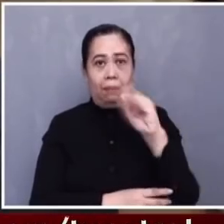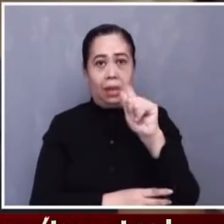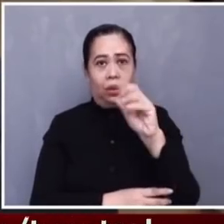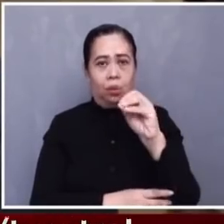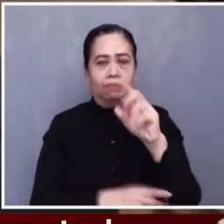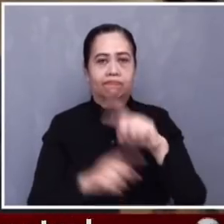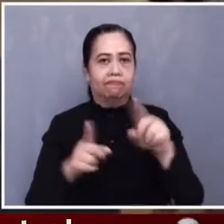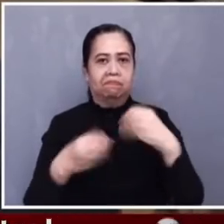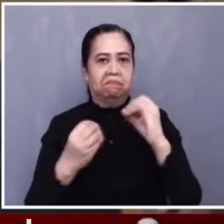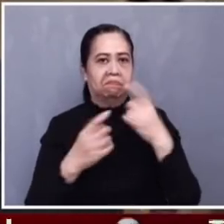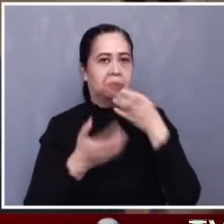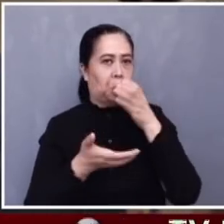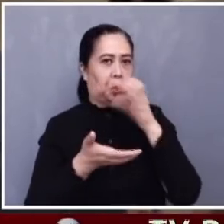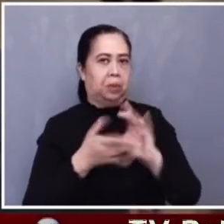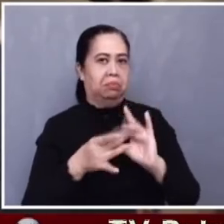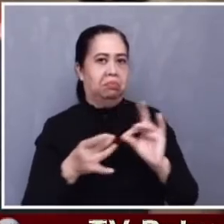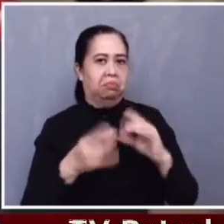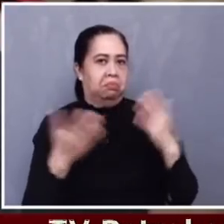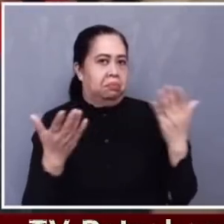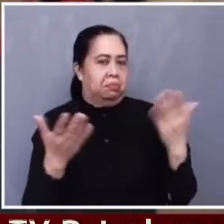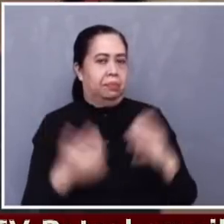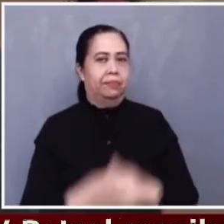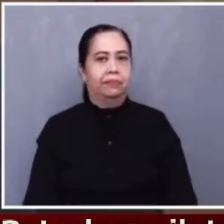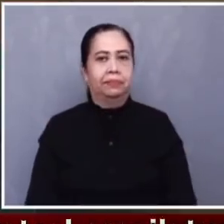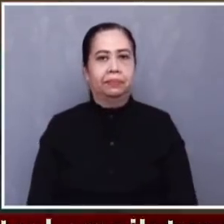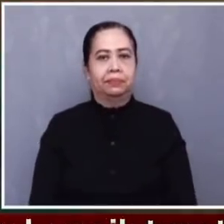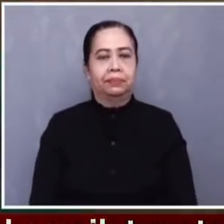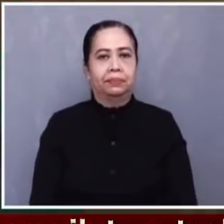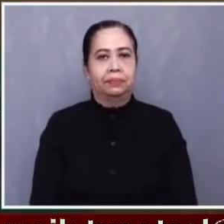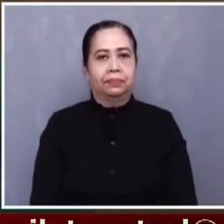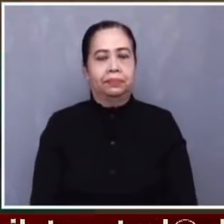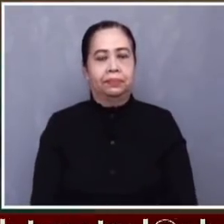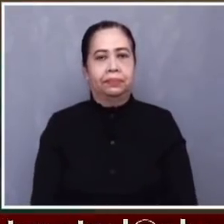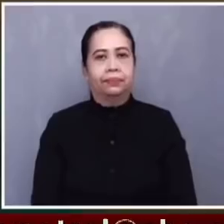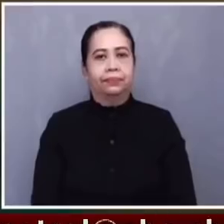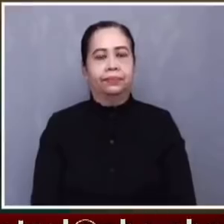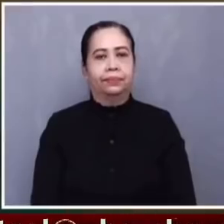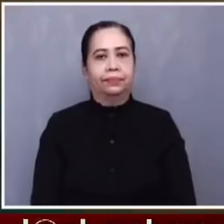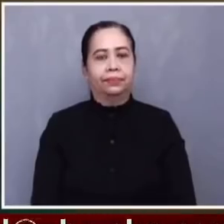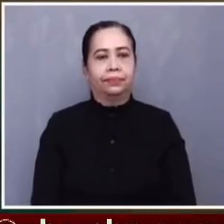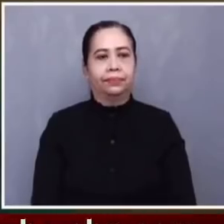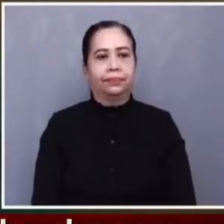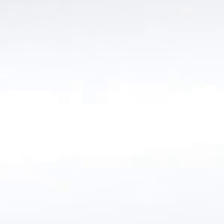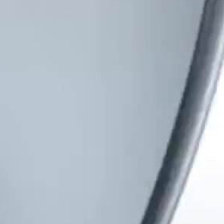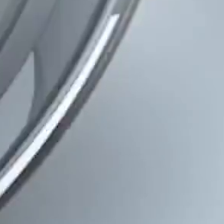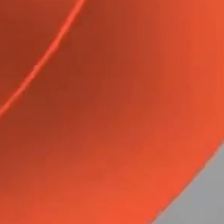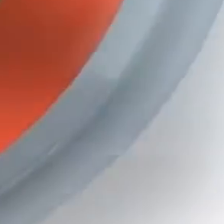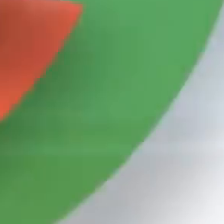itong komento. Joyce Balancho, ABS-CBN News.